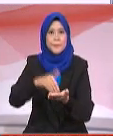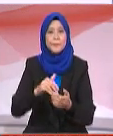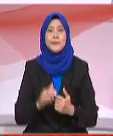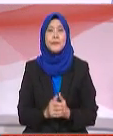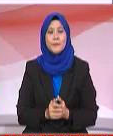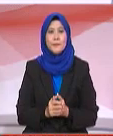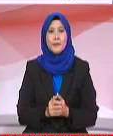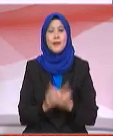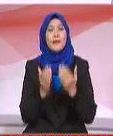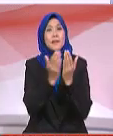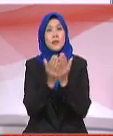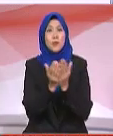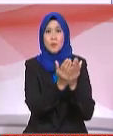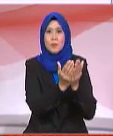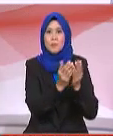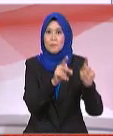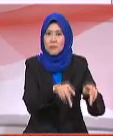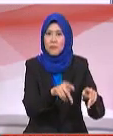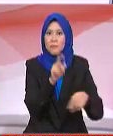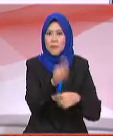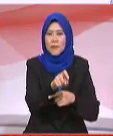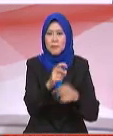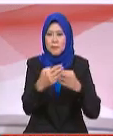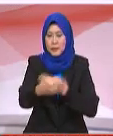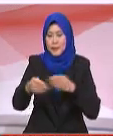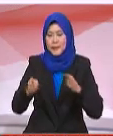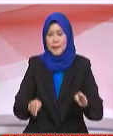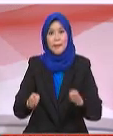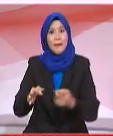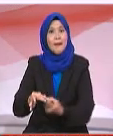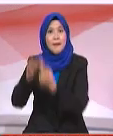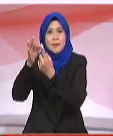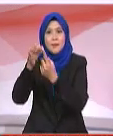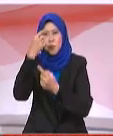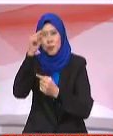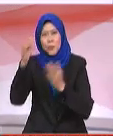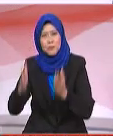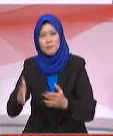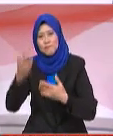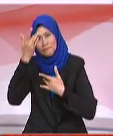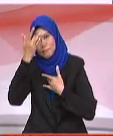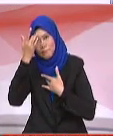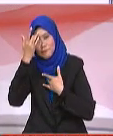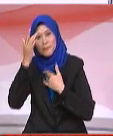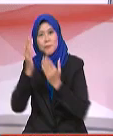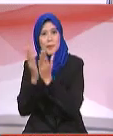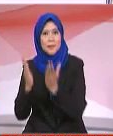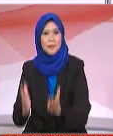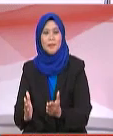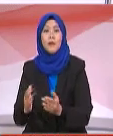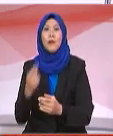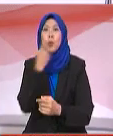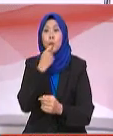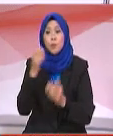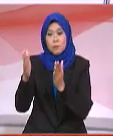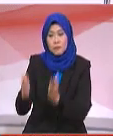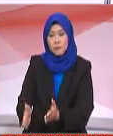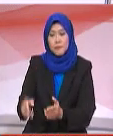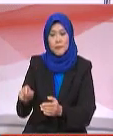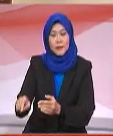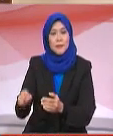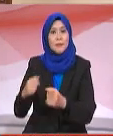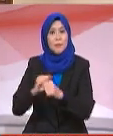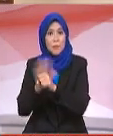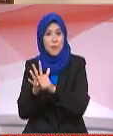sekolah juga perlu menyediakan bilik khas bagi pelajar bergejala, bilik isolasi bagi calon positif COVID-19,